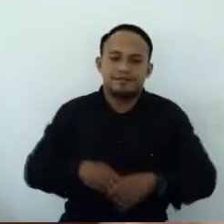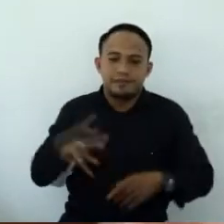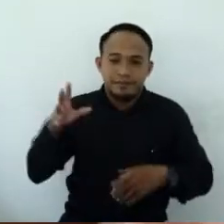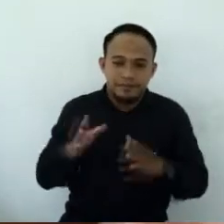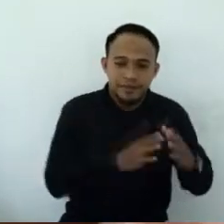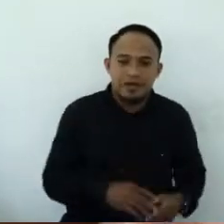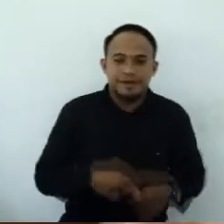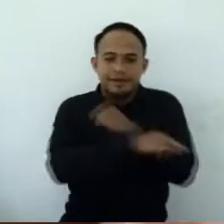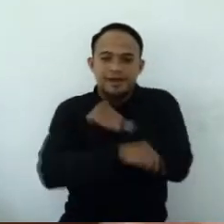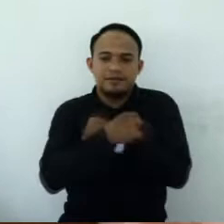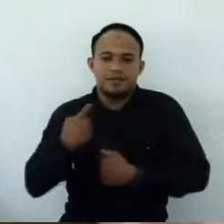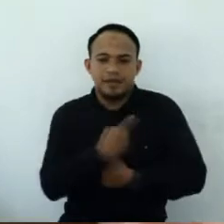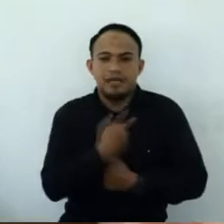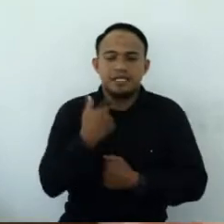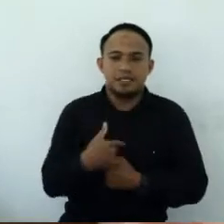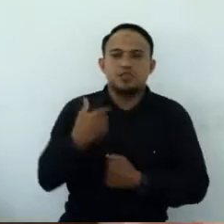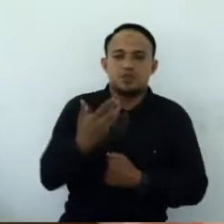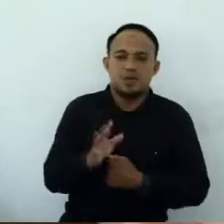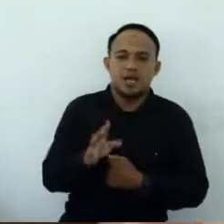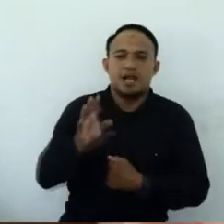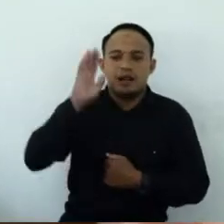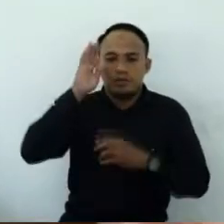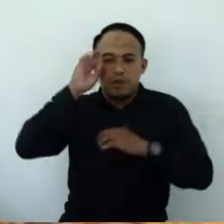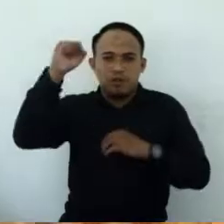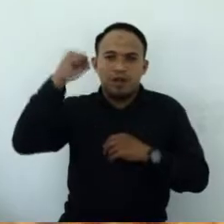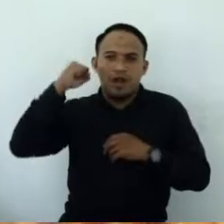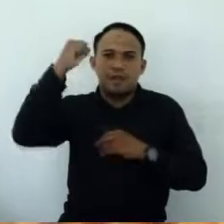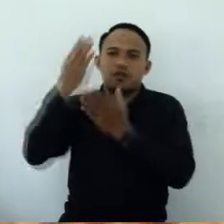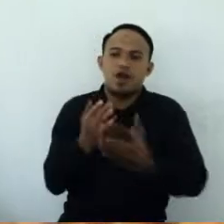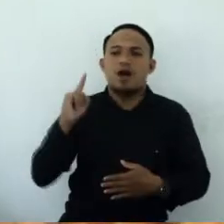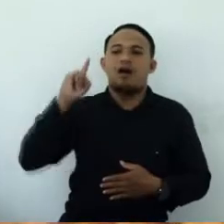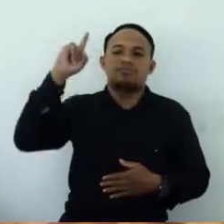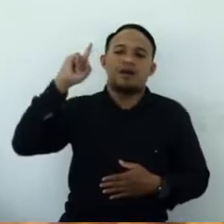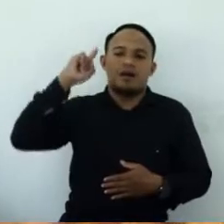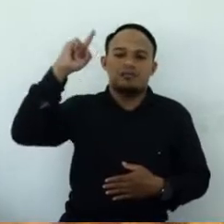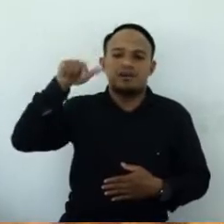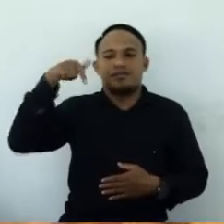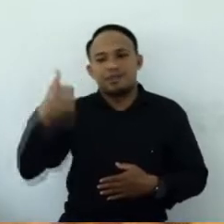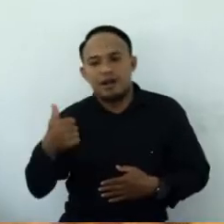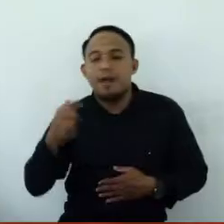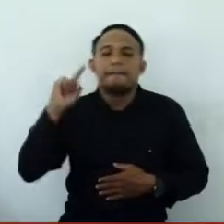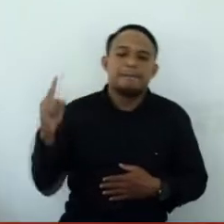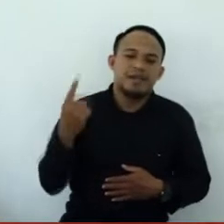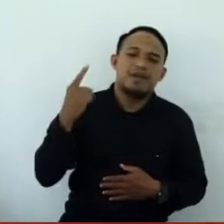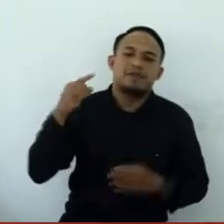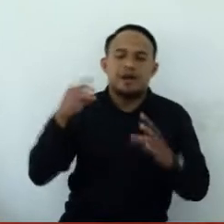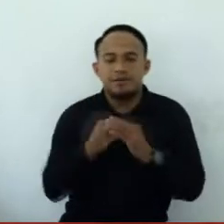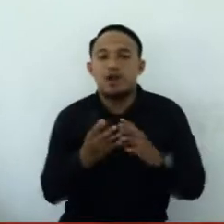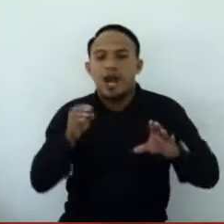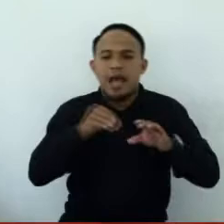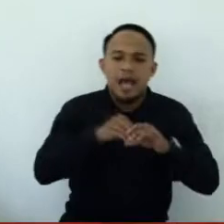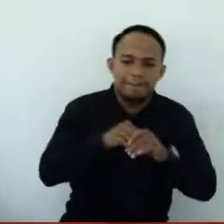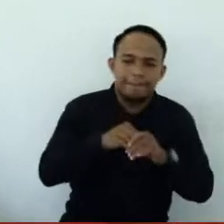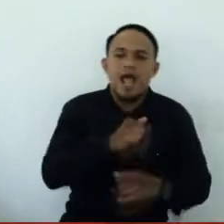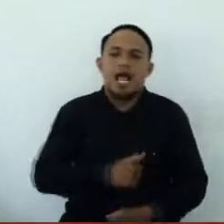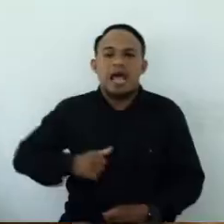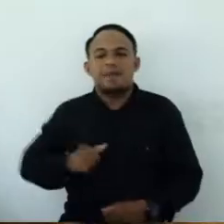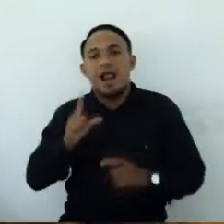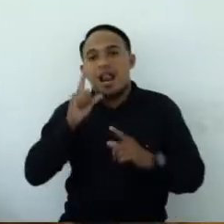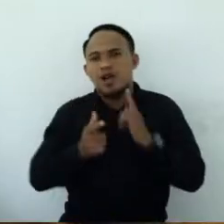Anda subhanahu wa ta'ala itu Melati Pop yang pertama itu majemuk dalam agar